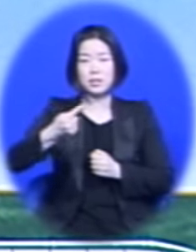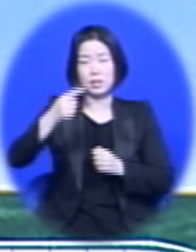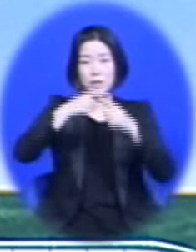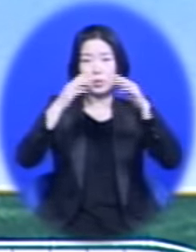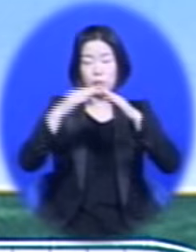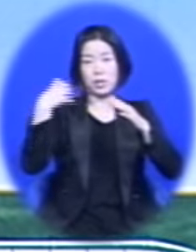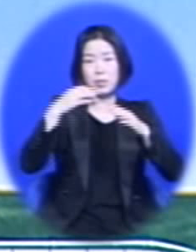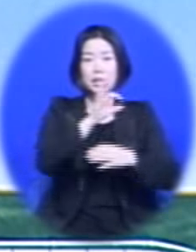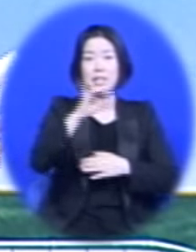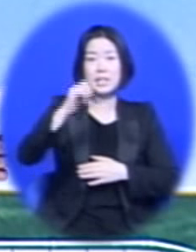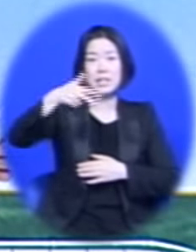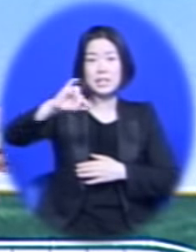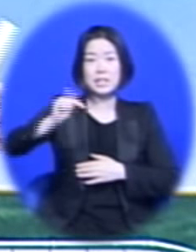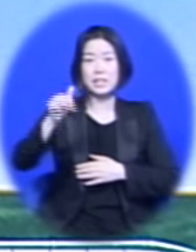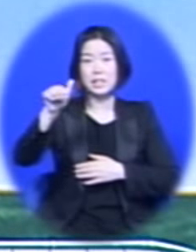책인데